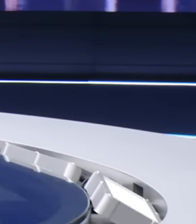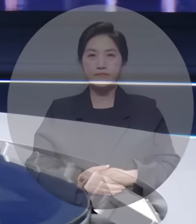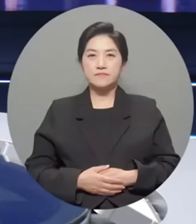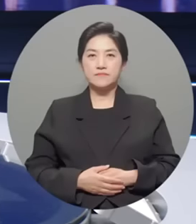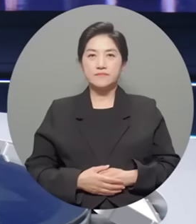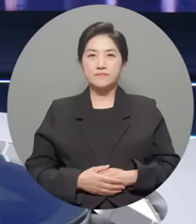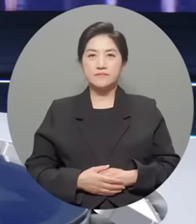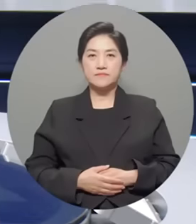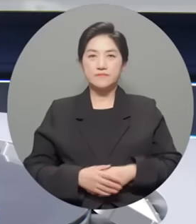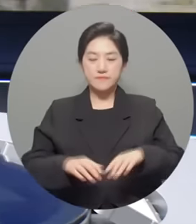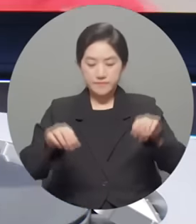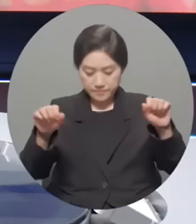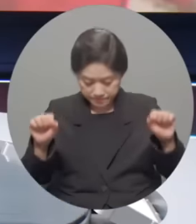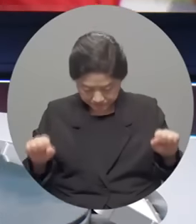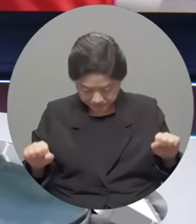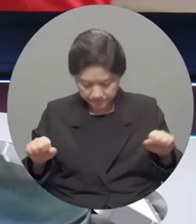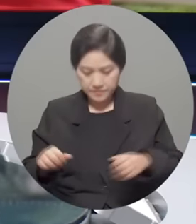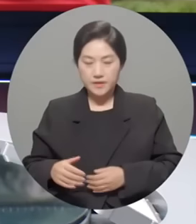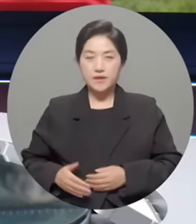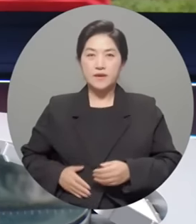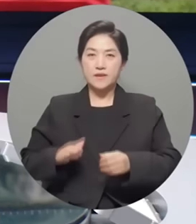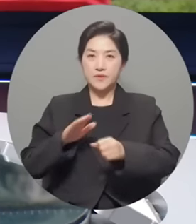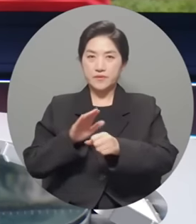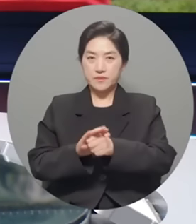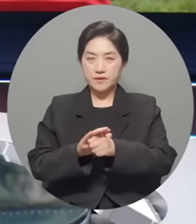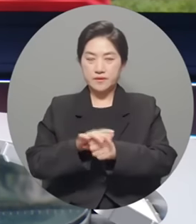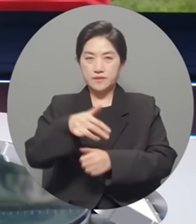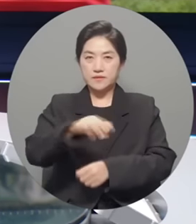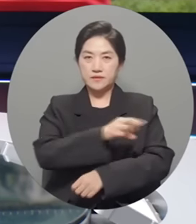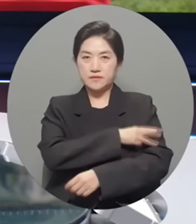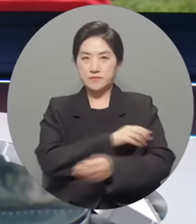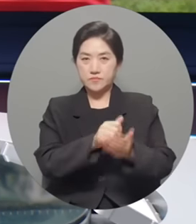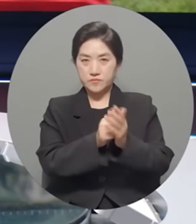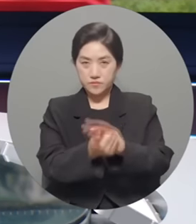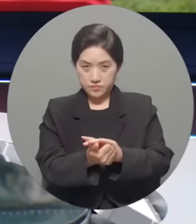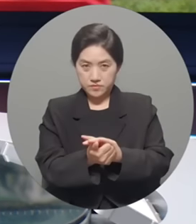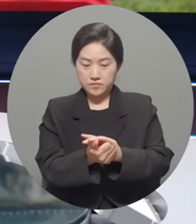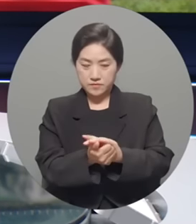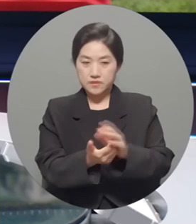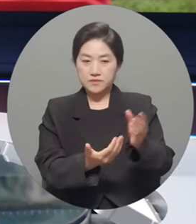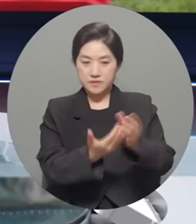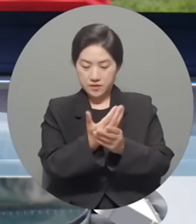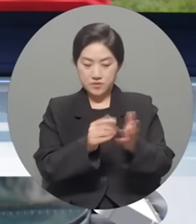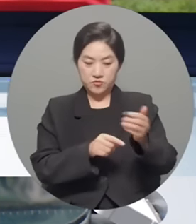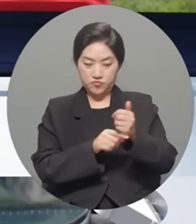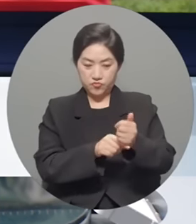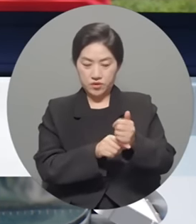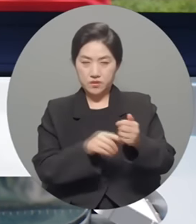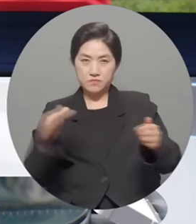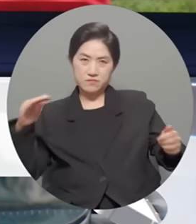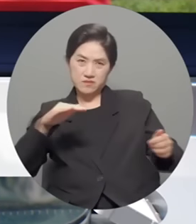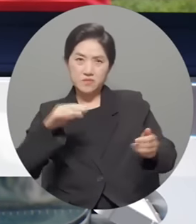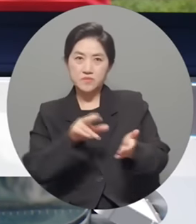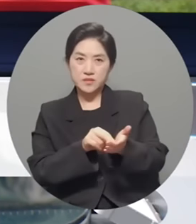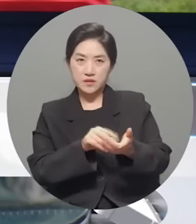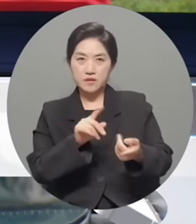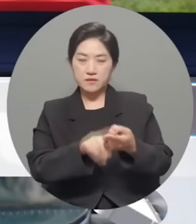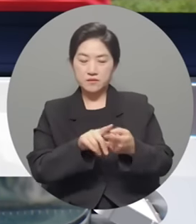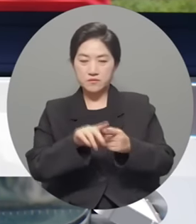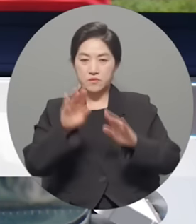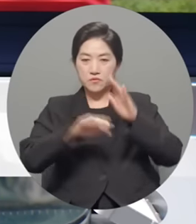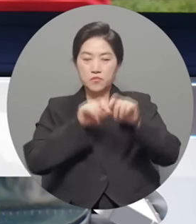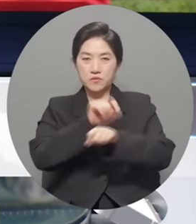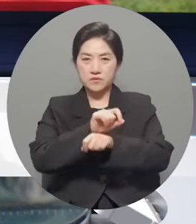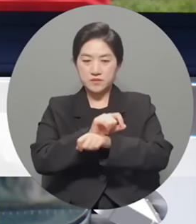여러분 안녕하십니까? 해병대 최상병 순직 사건 수사 외압 의혹을 수사하고 있는 공수처가 주요 피의자 중 한 명에게